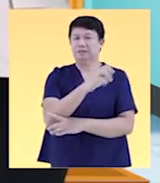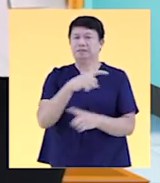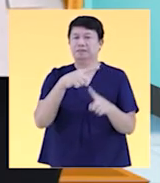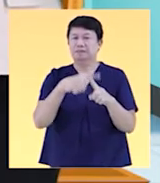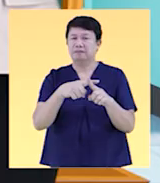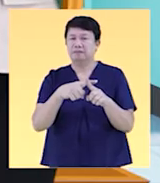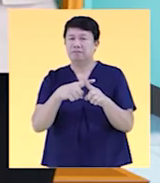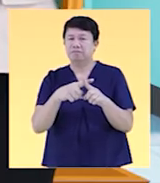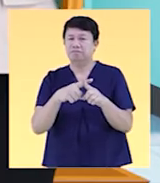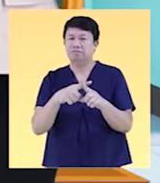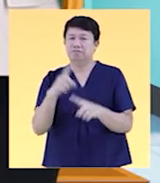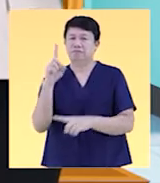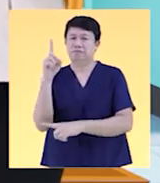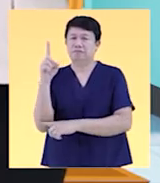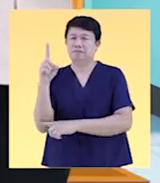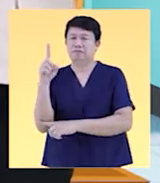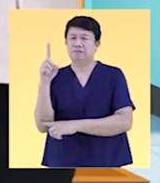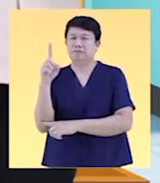1,035 is equal to